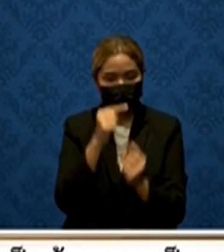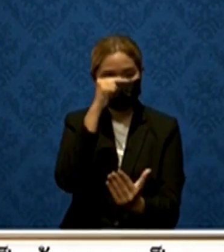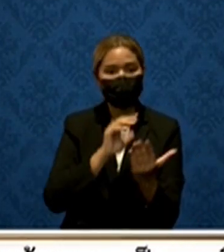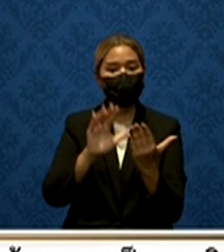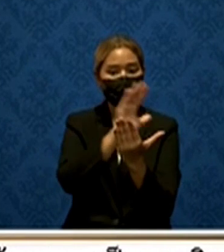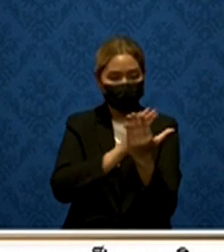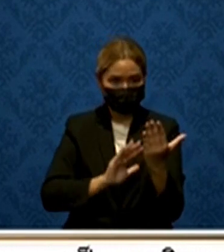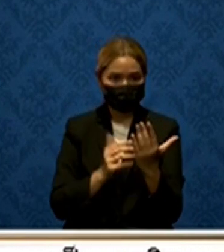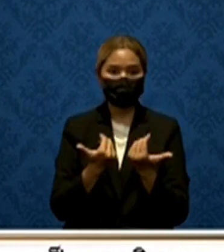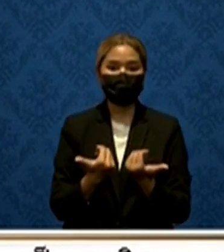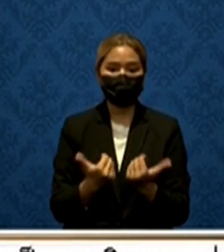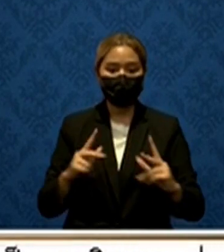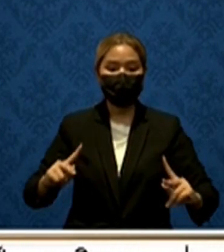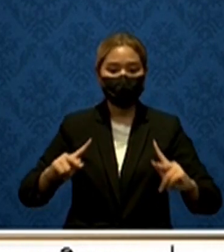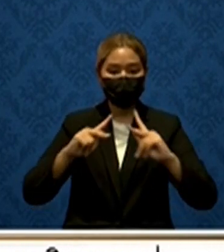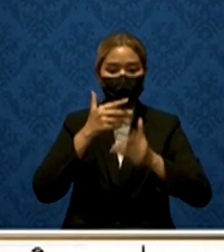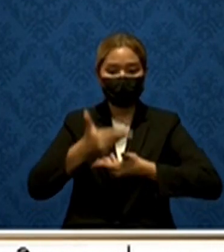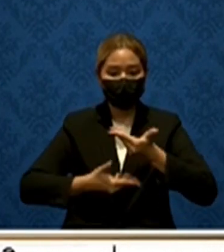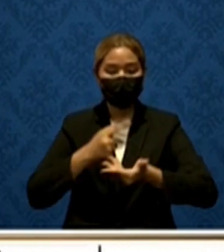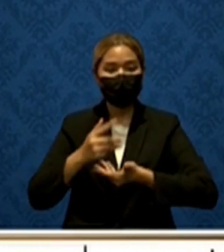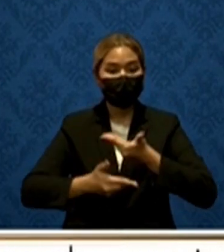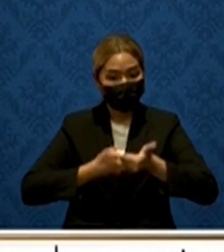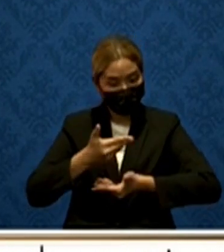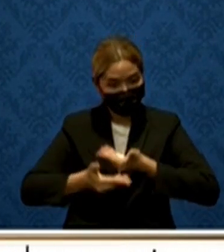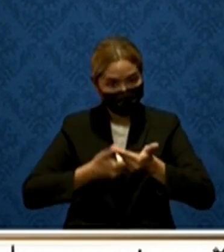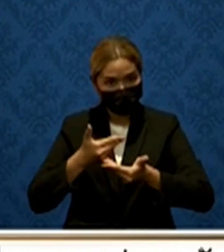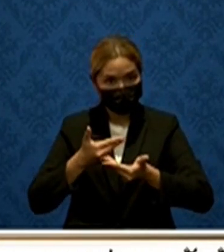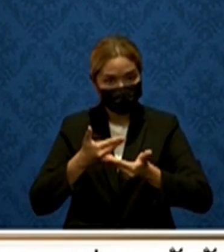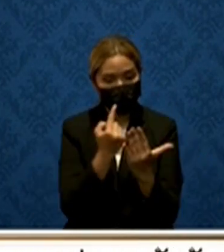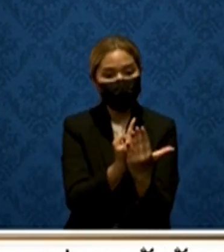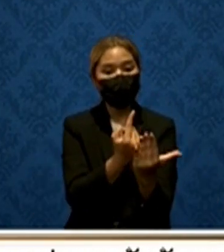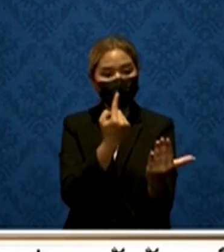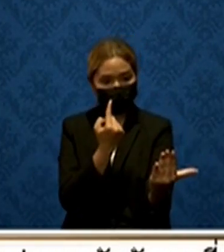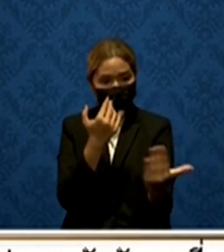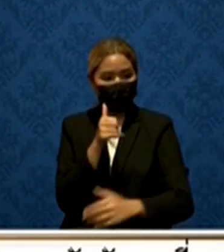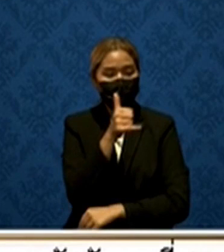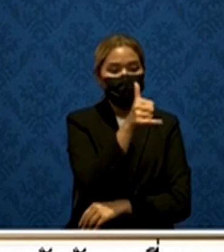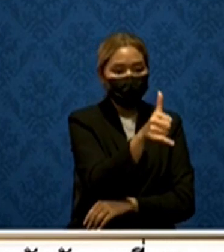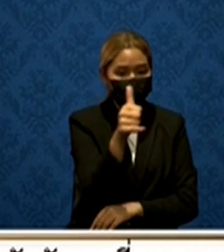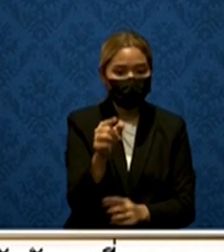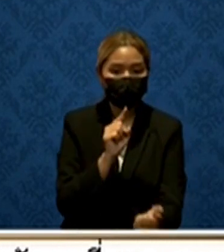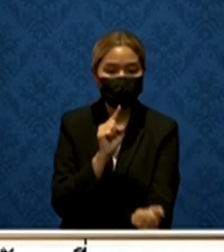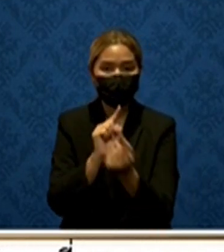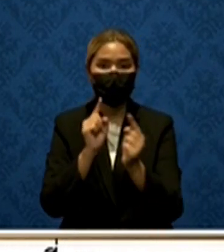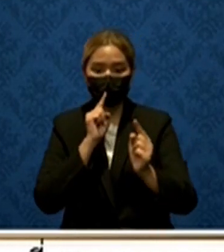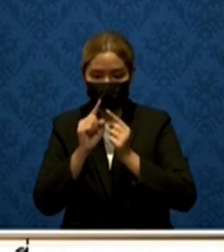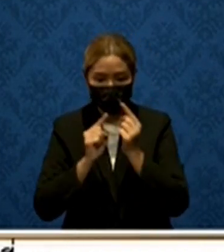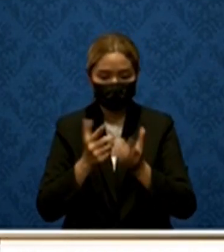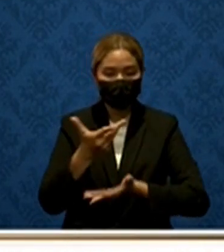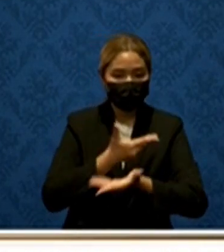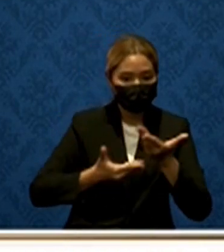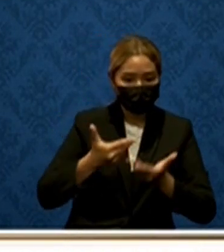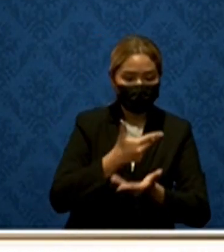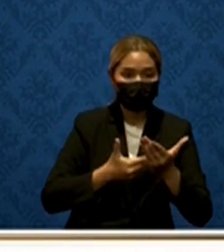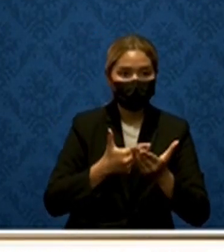ซึ่งกระสวนภานิยได้เตรียมผู้นำเข้าที่จะไปหารือกับผู้ส่งออกปุยของซาวดิอาราเบี